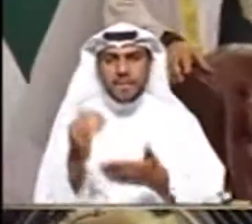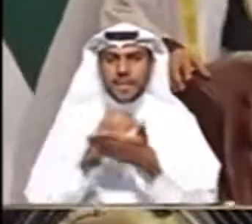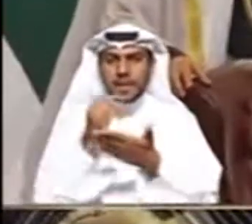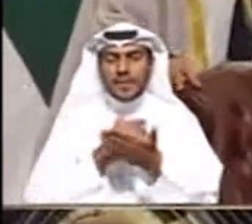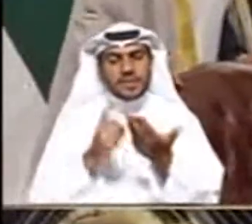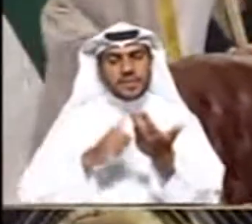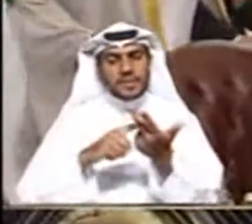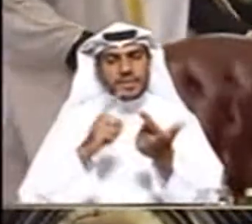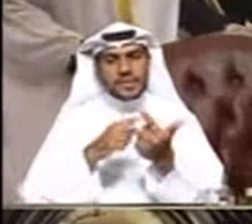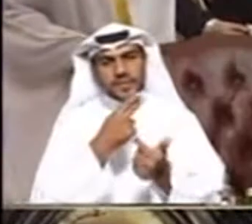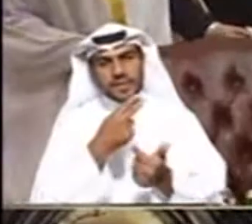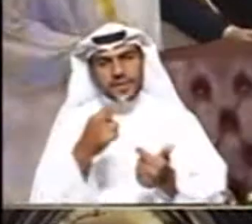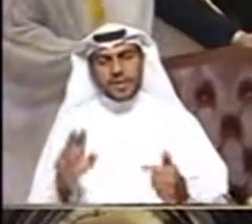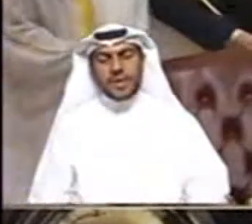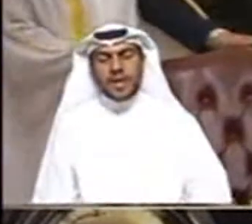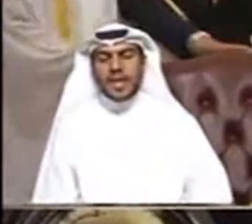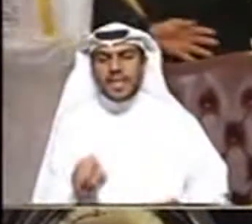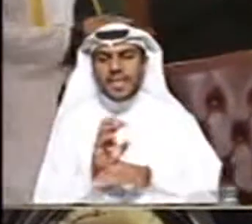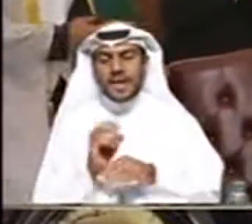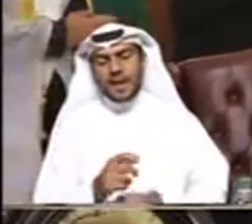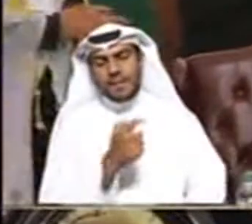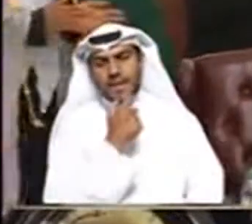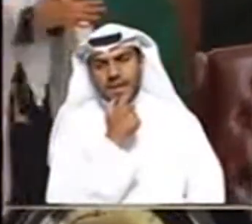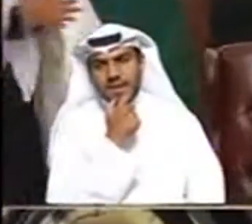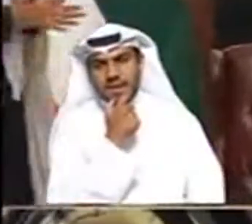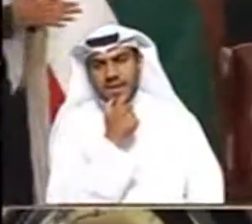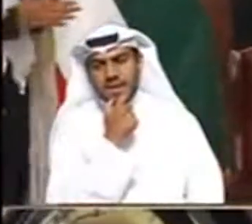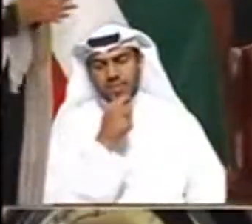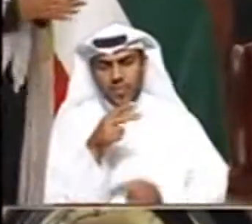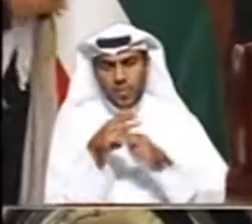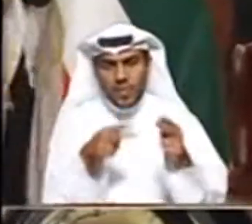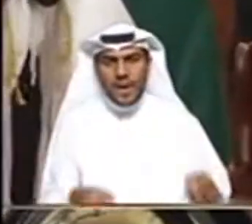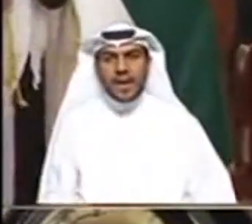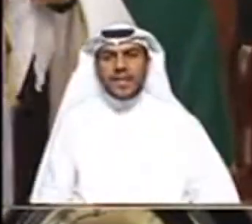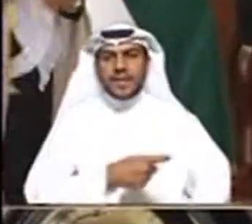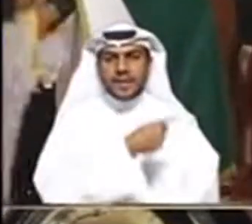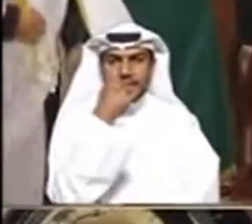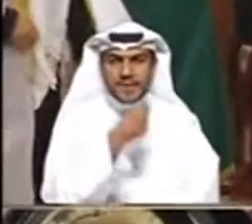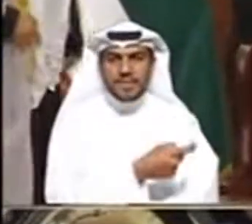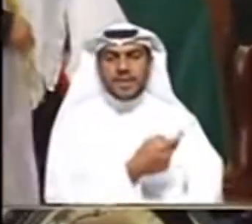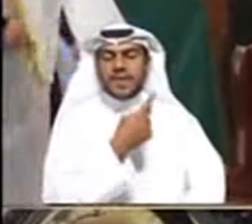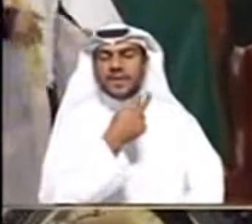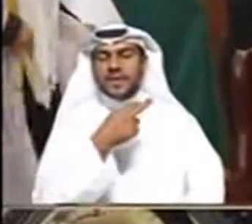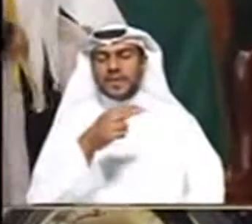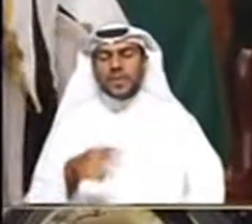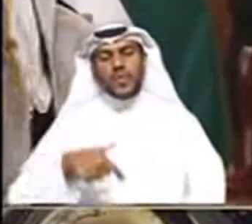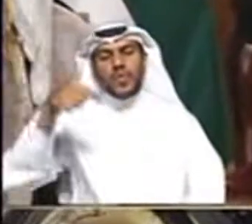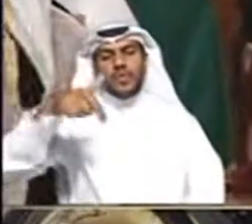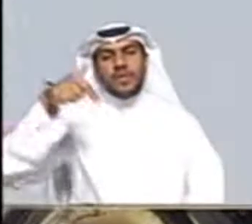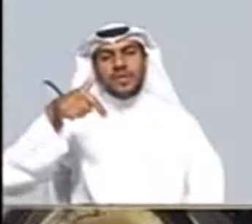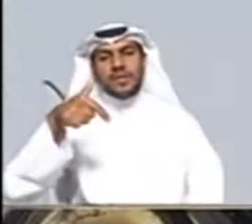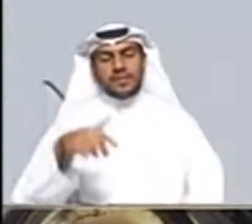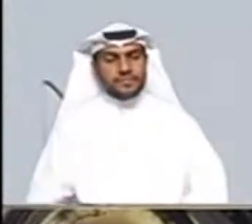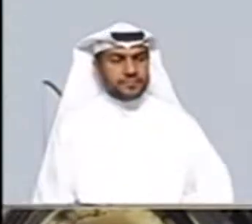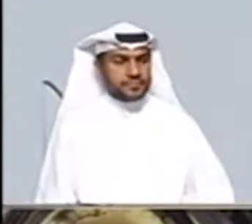تعليم اللغة الإنجليزية في الكويت، وأيضا الاقتصاد والجمارك والطيران المدني وحماية الرعاية والحدود.